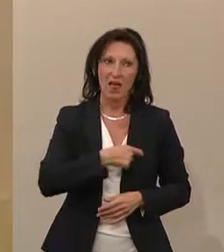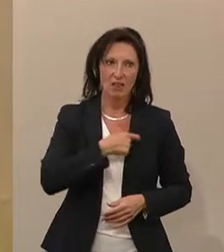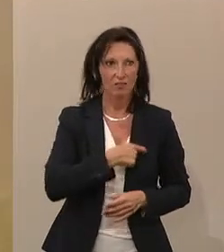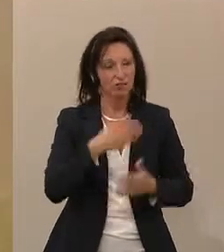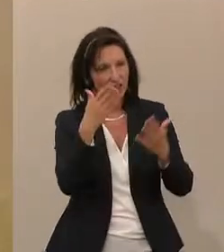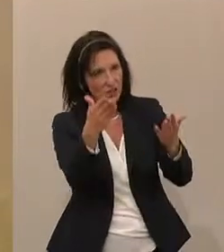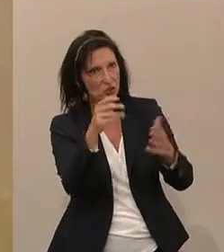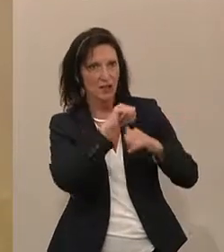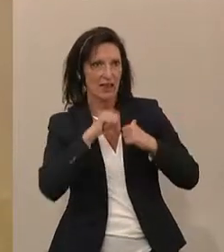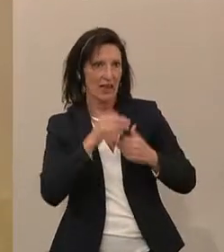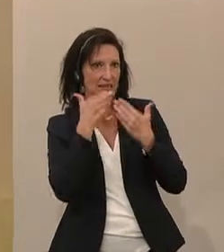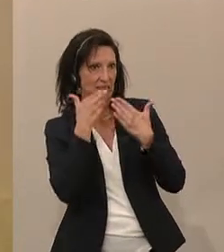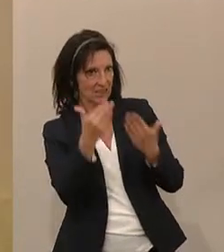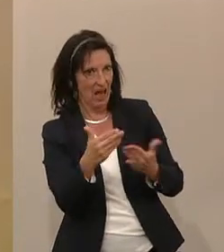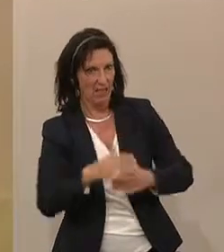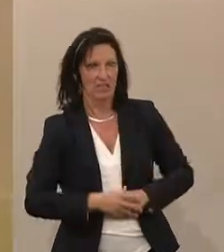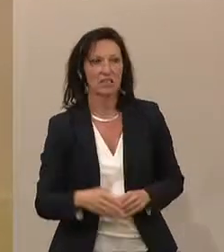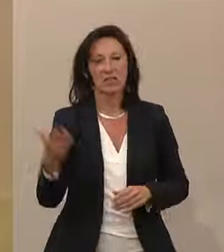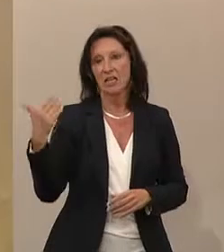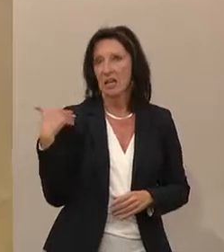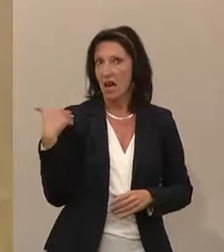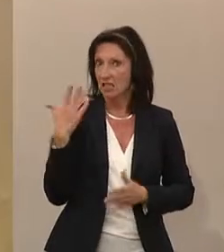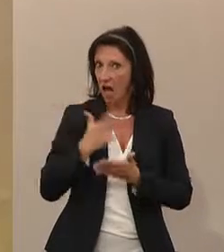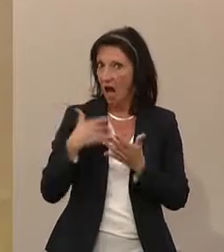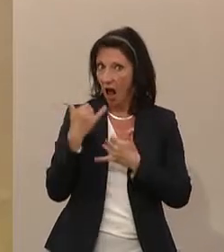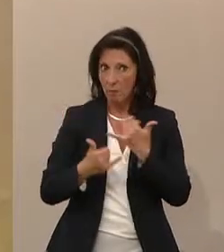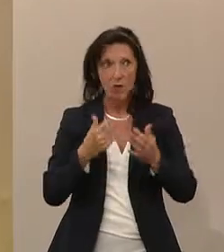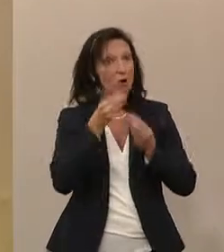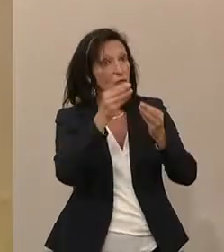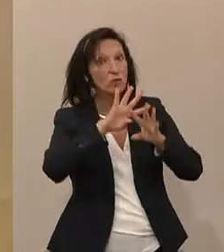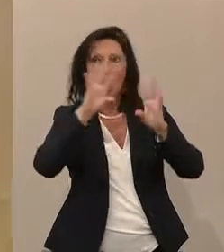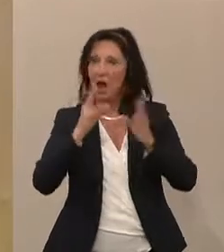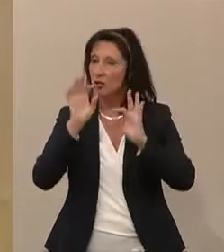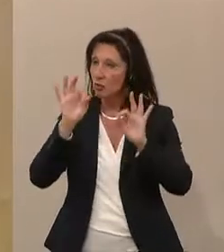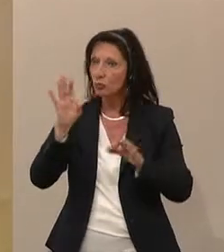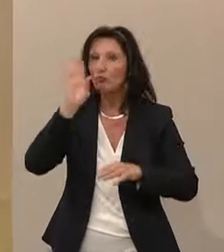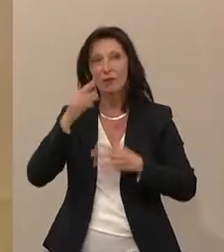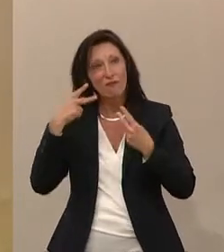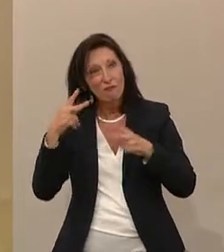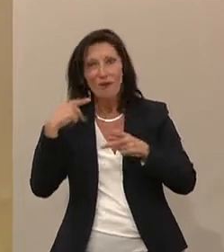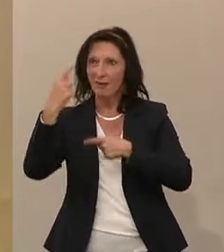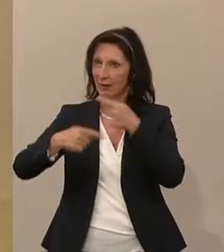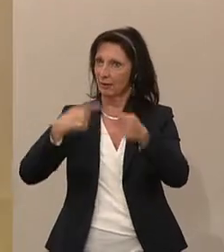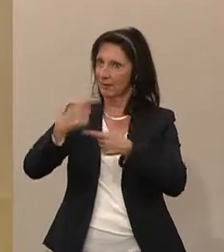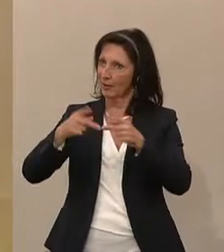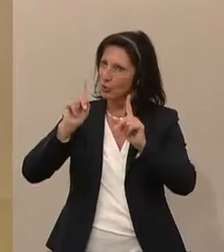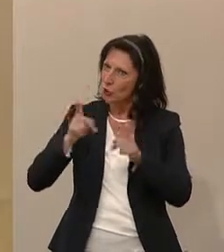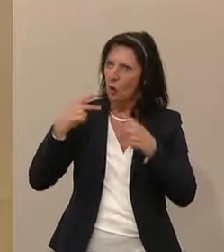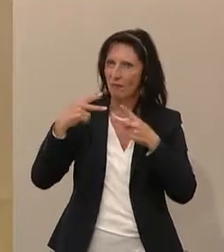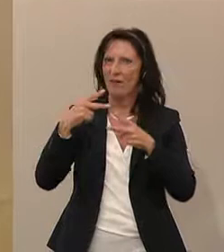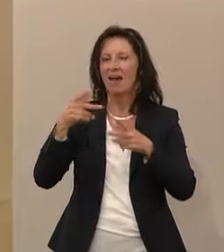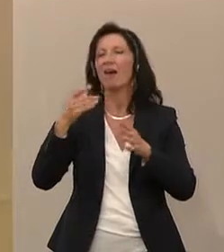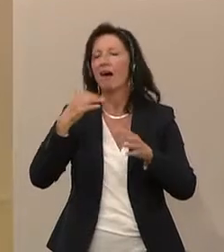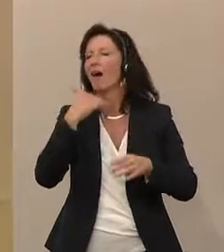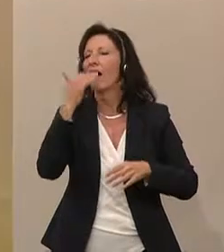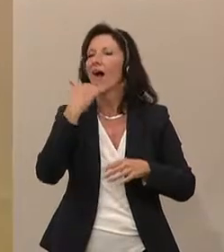Fraktion, der ich auch recht herzlich danken möchte für das letzte halbe Jahr, alles, alles Gute. Machen Sie weiter so, gehen Sie den Weg weiter gegen alle